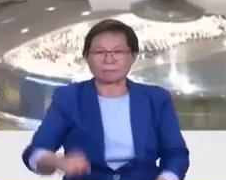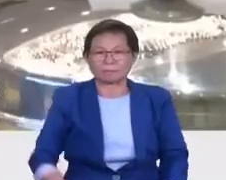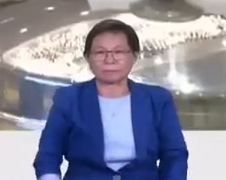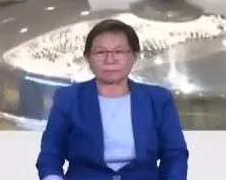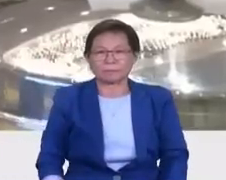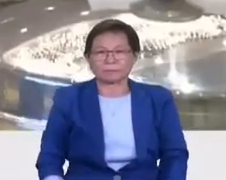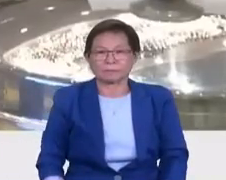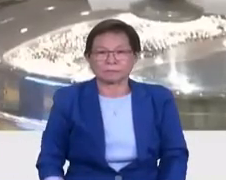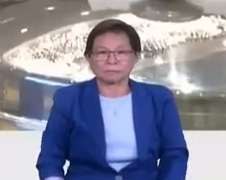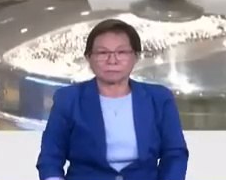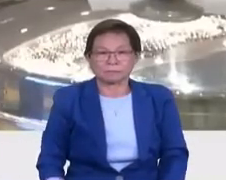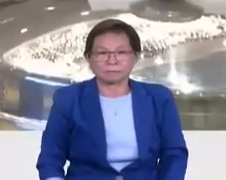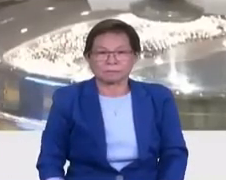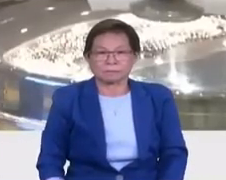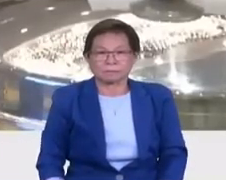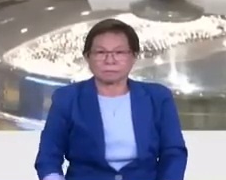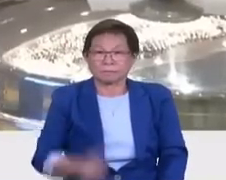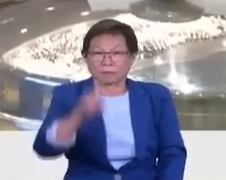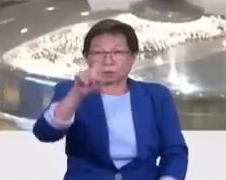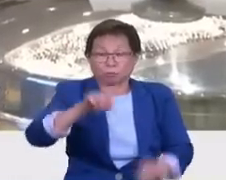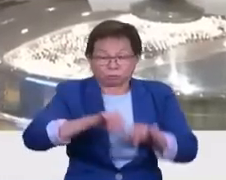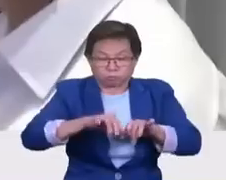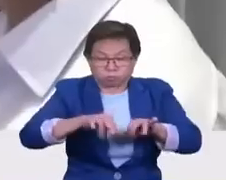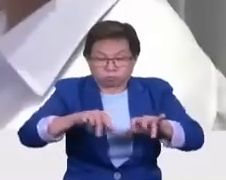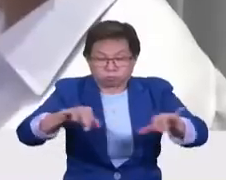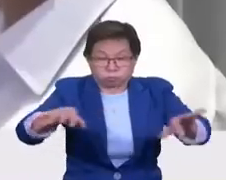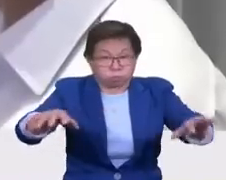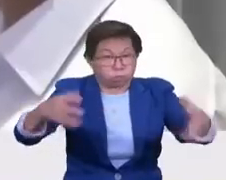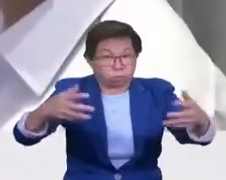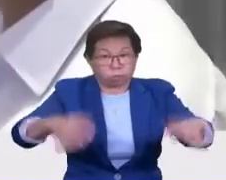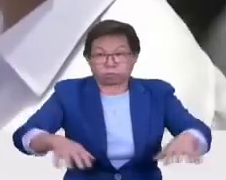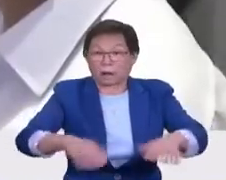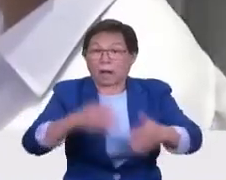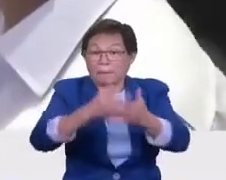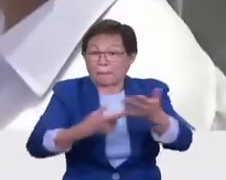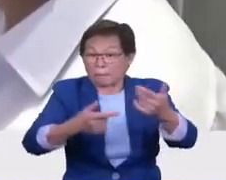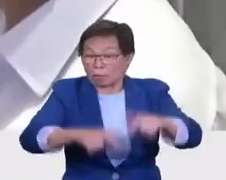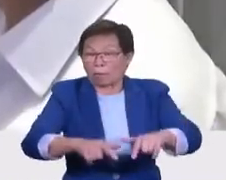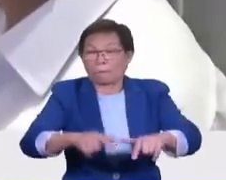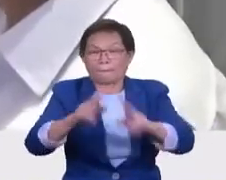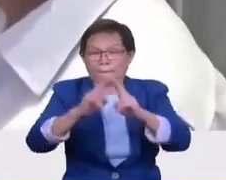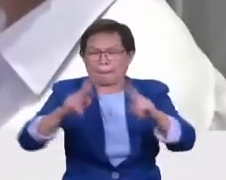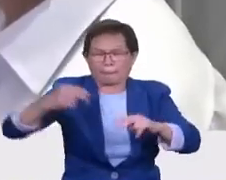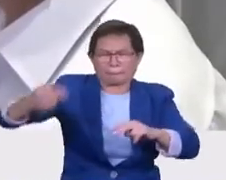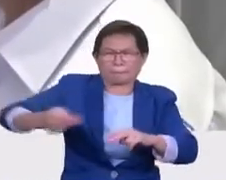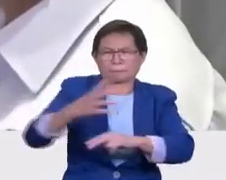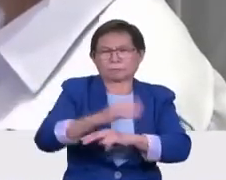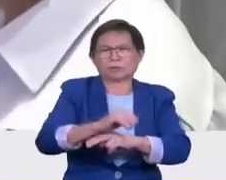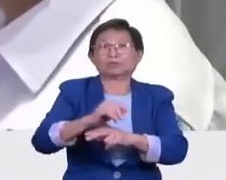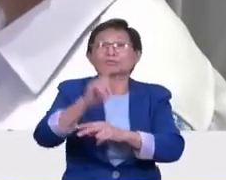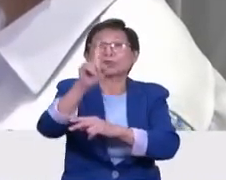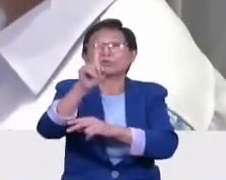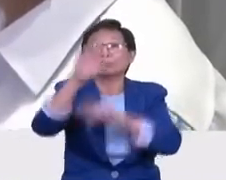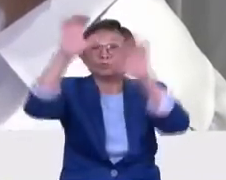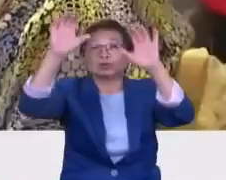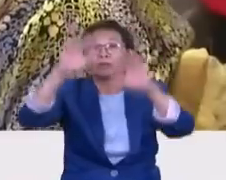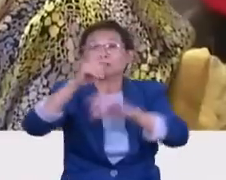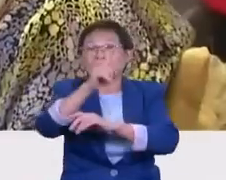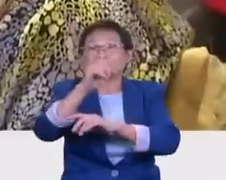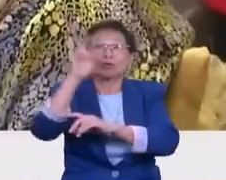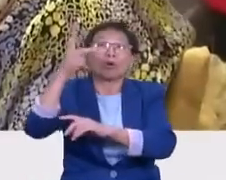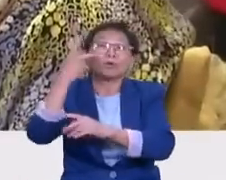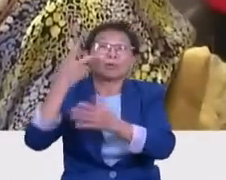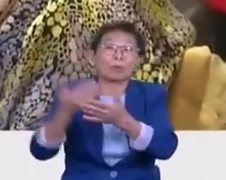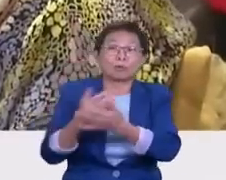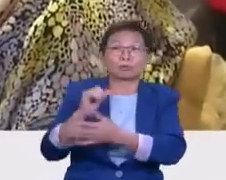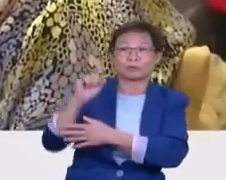adalah sesuatu perkembangan yang amat bersejarah satu jajaran potik baru di Sabah